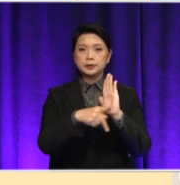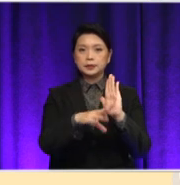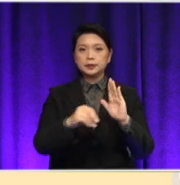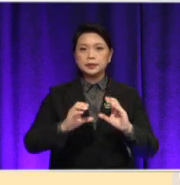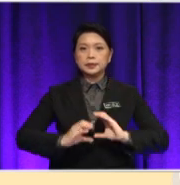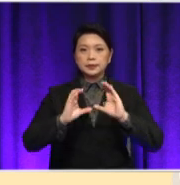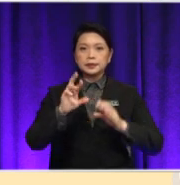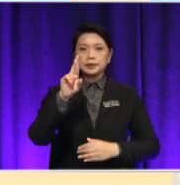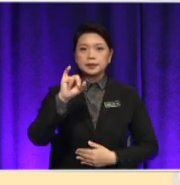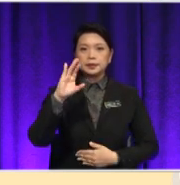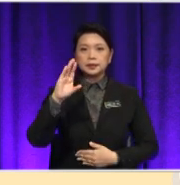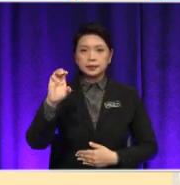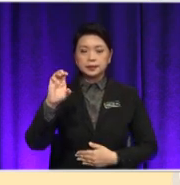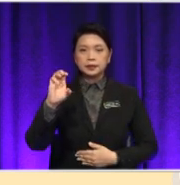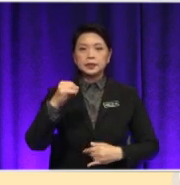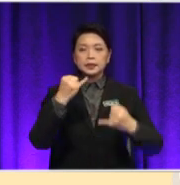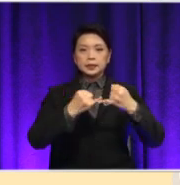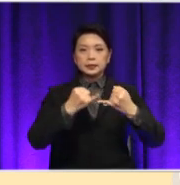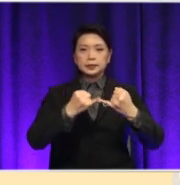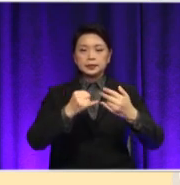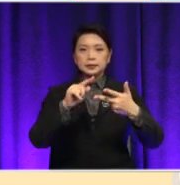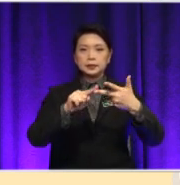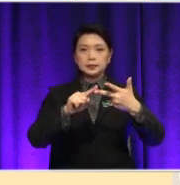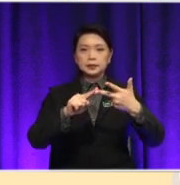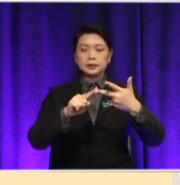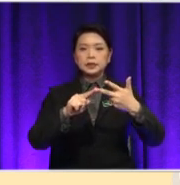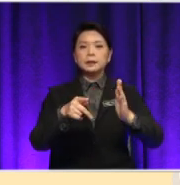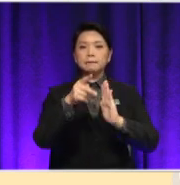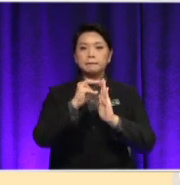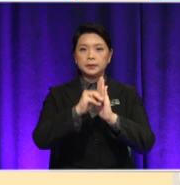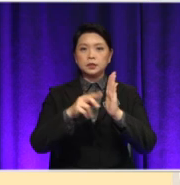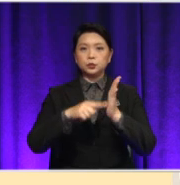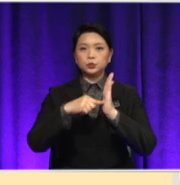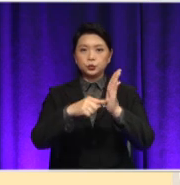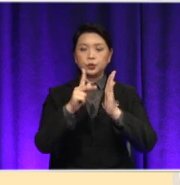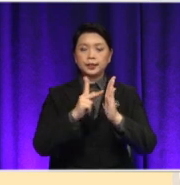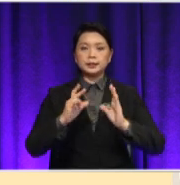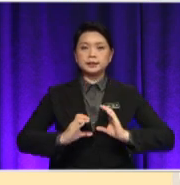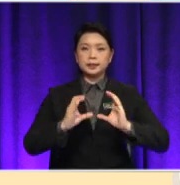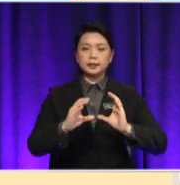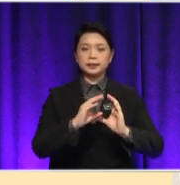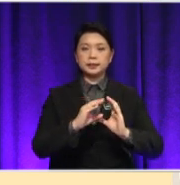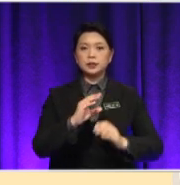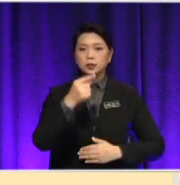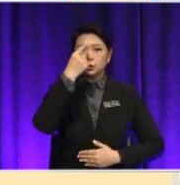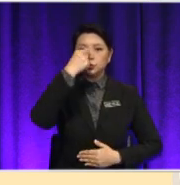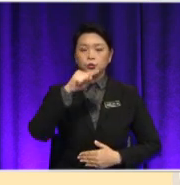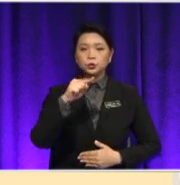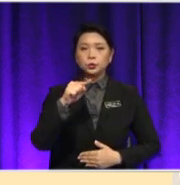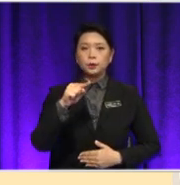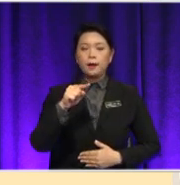RISE. Okey, dan yang terakhir, yang ketiga, menunjuk cara prosedur RISE untuk